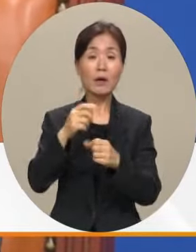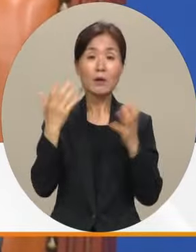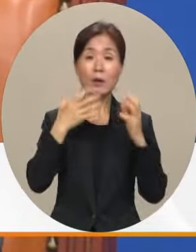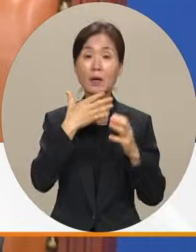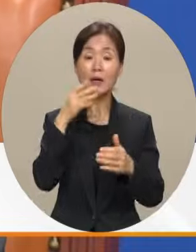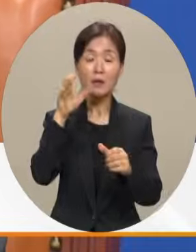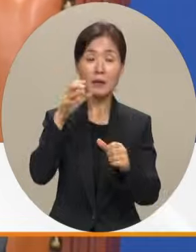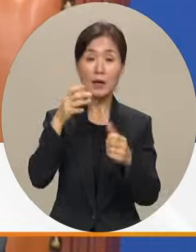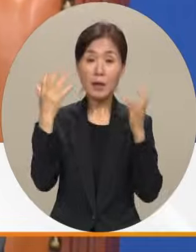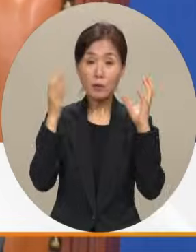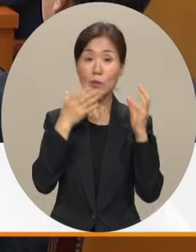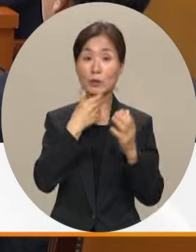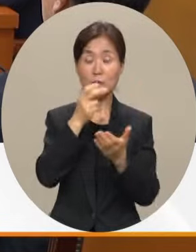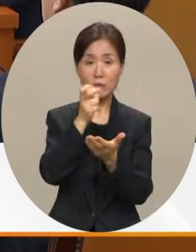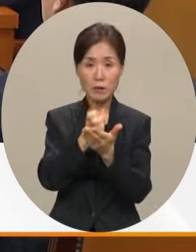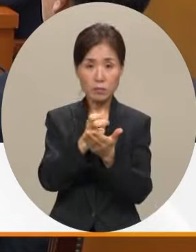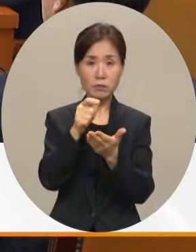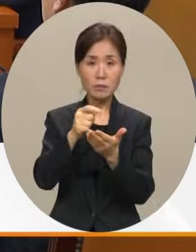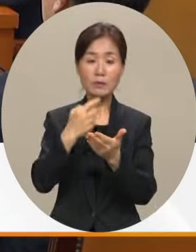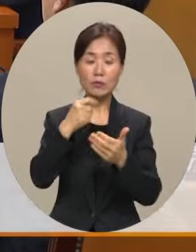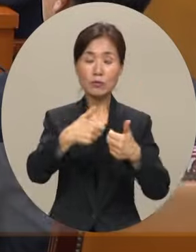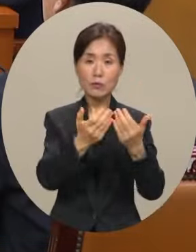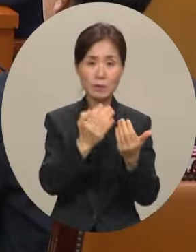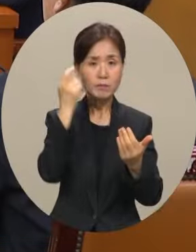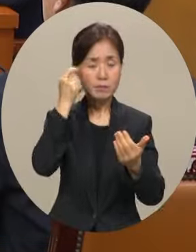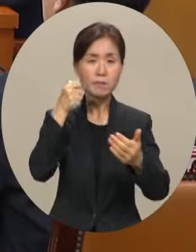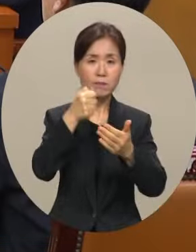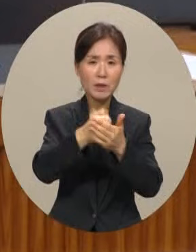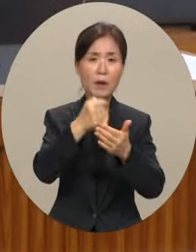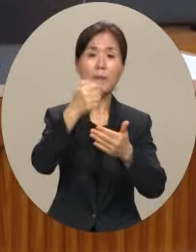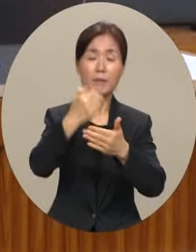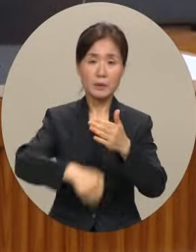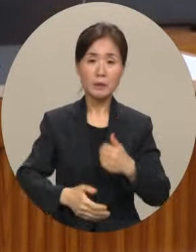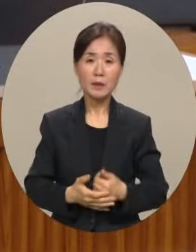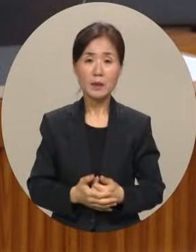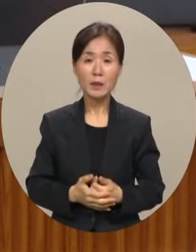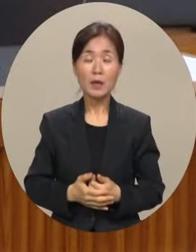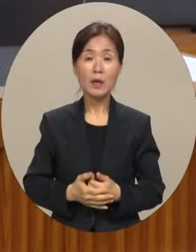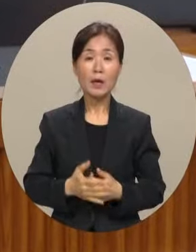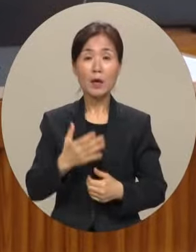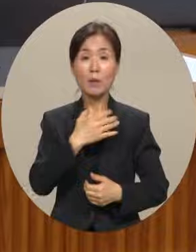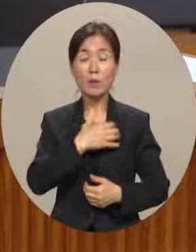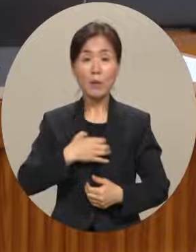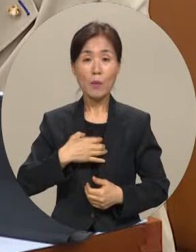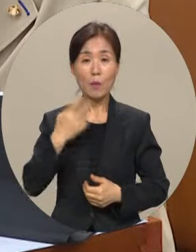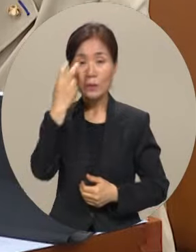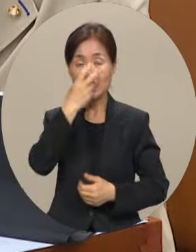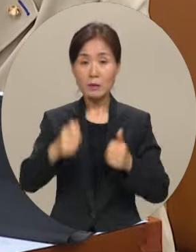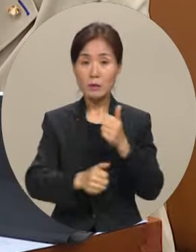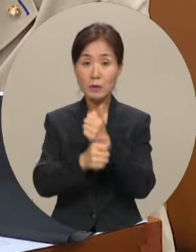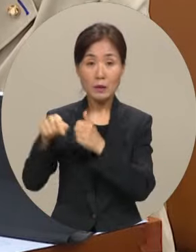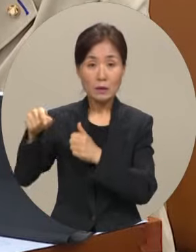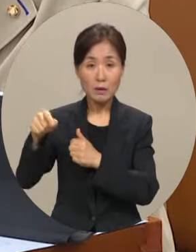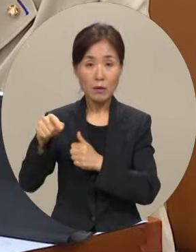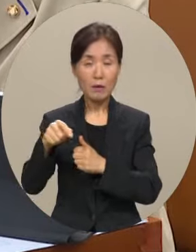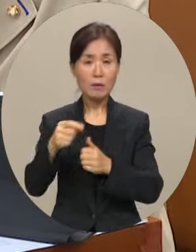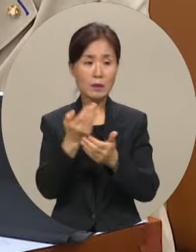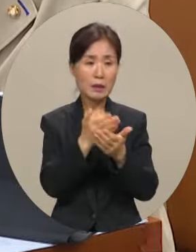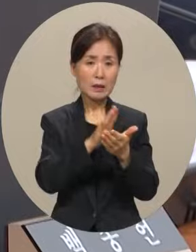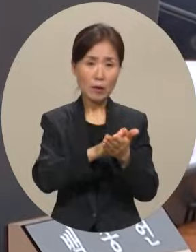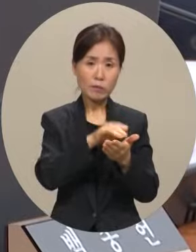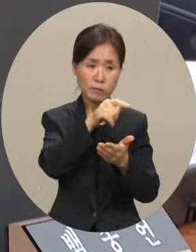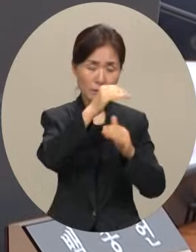빠진 것으로 확인됐습니다. 아동복지법을 다루는 보건복지위원회에서 개정안에 대해 아동학대의 틈을 열어놓을 수